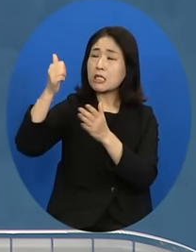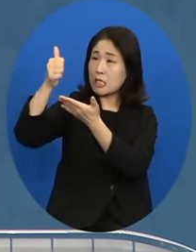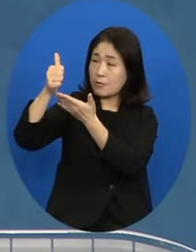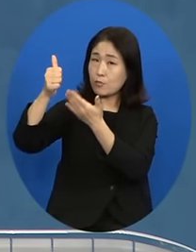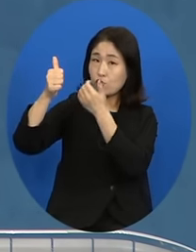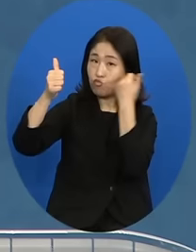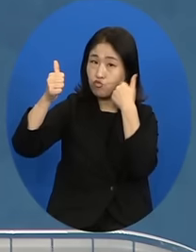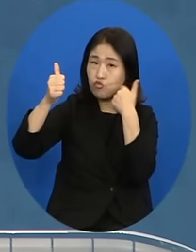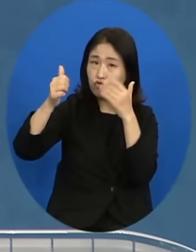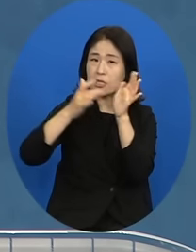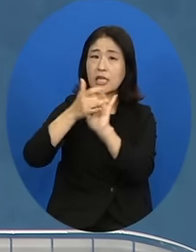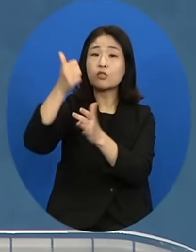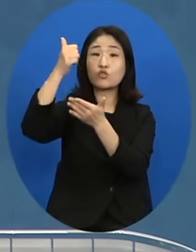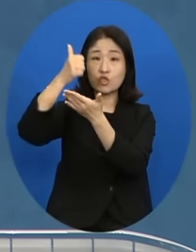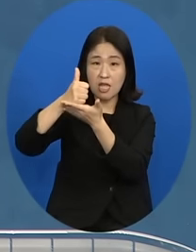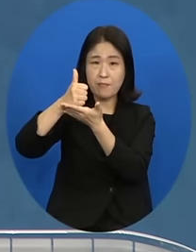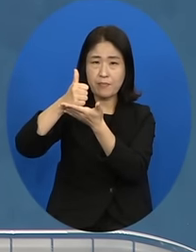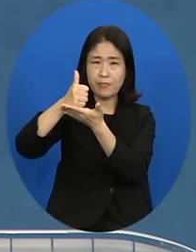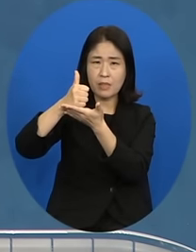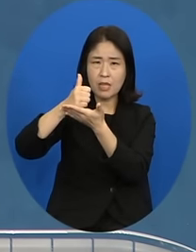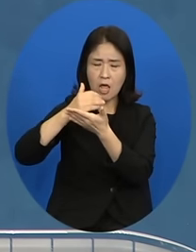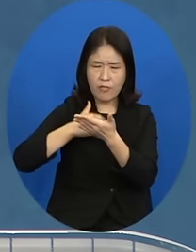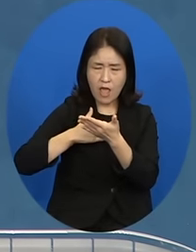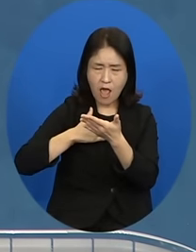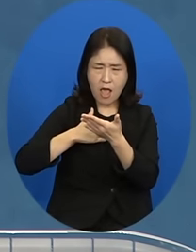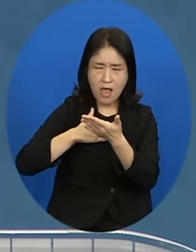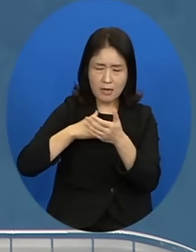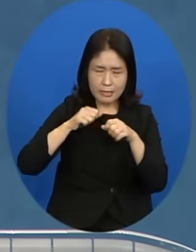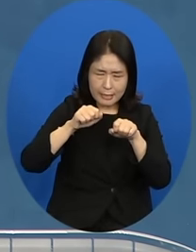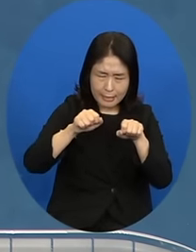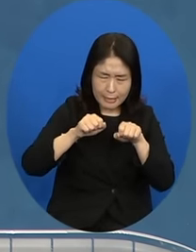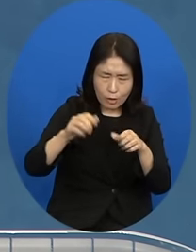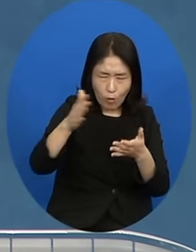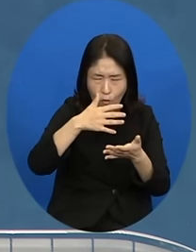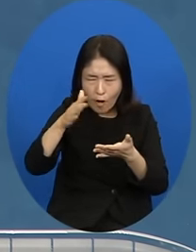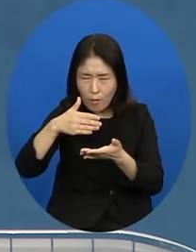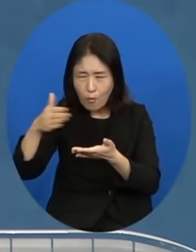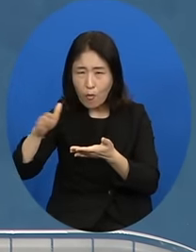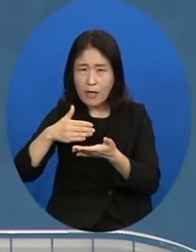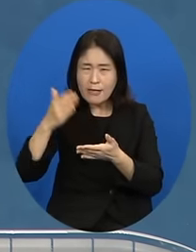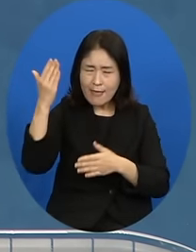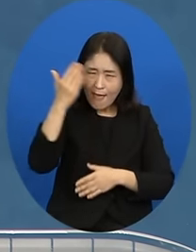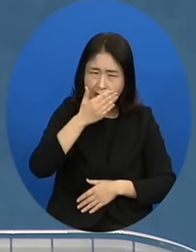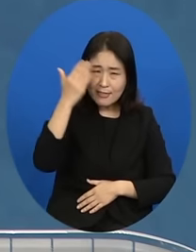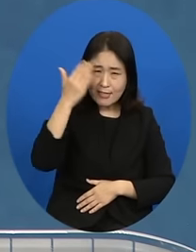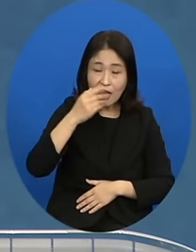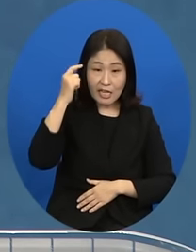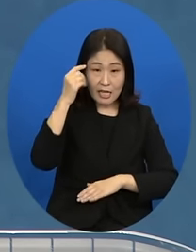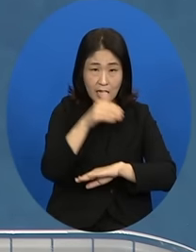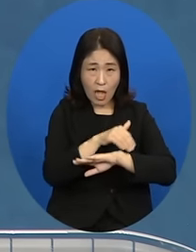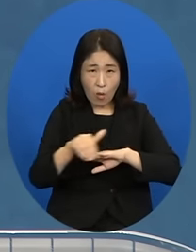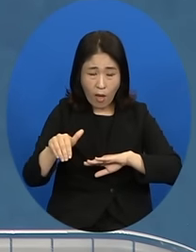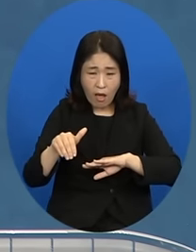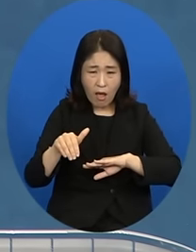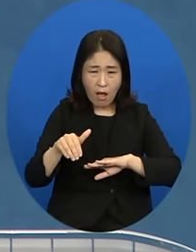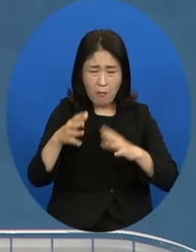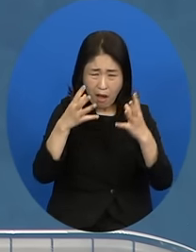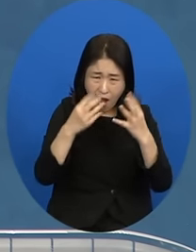거예요. 쓸고 닦고 길을 곱게 하고 그런 계획은 가득한데 그런데